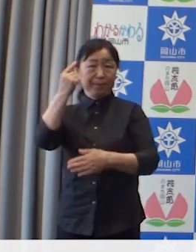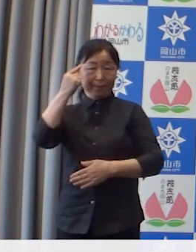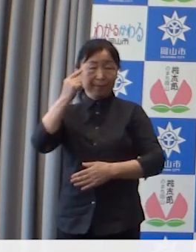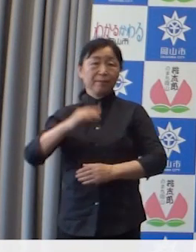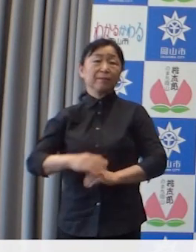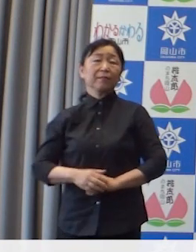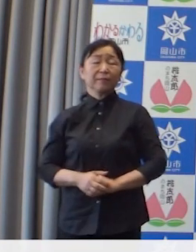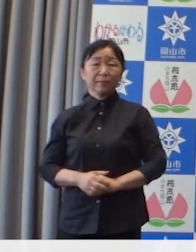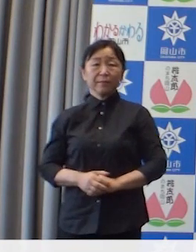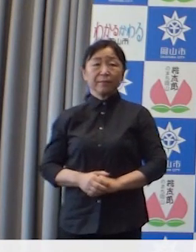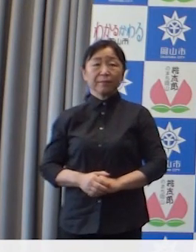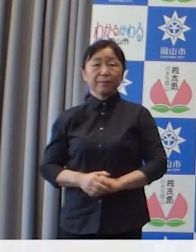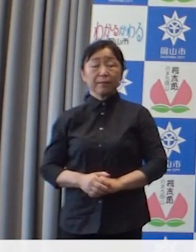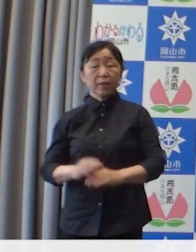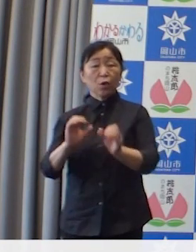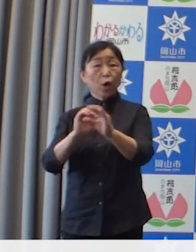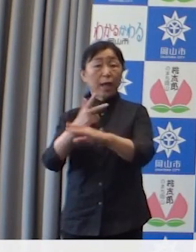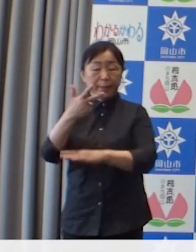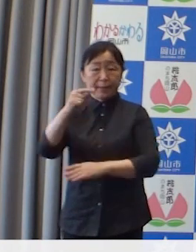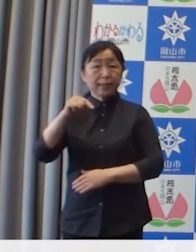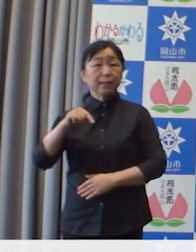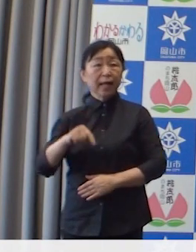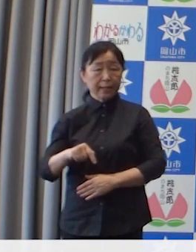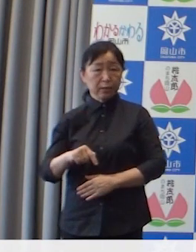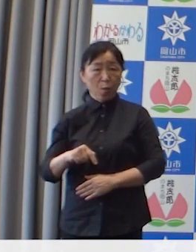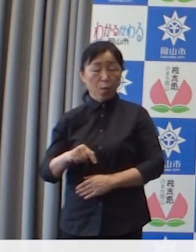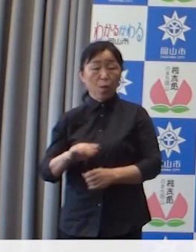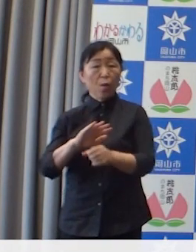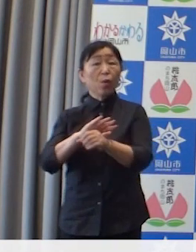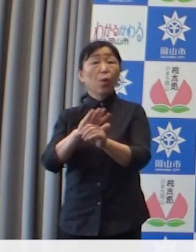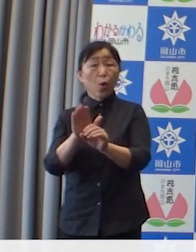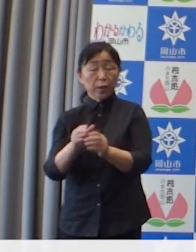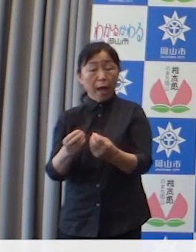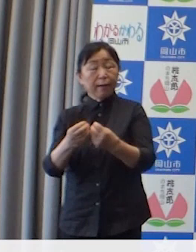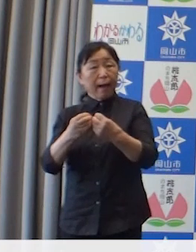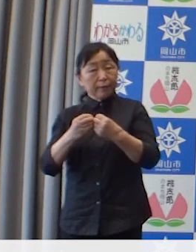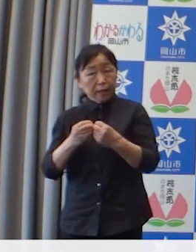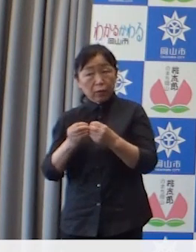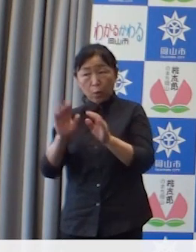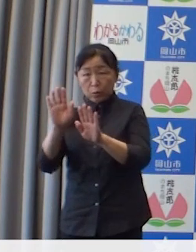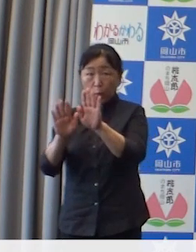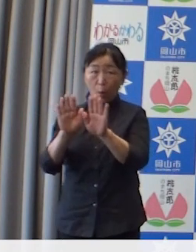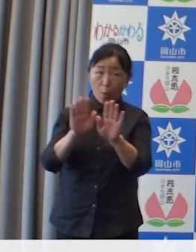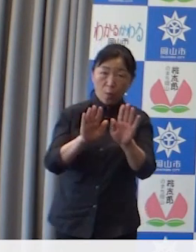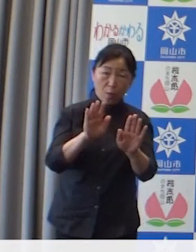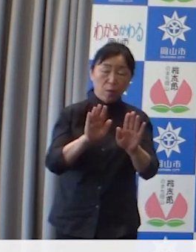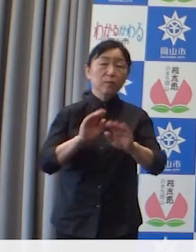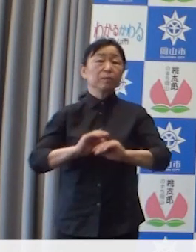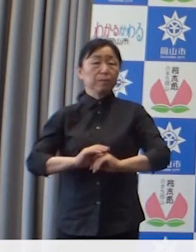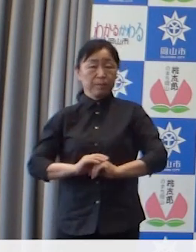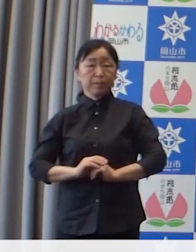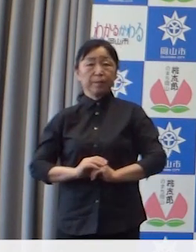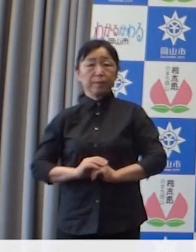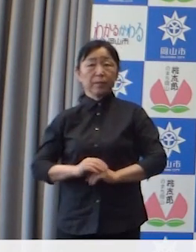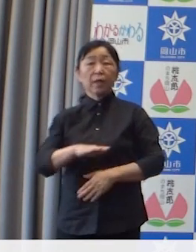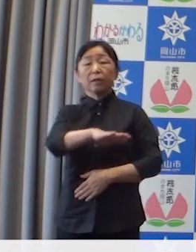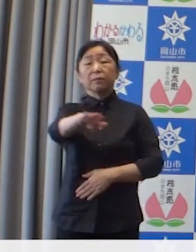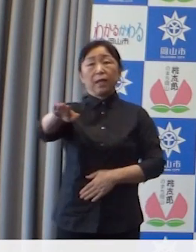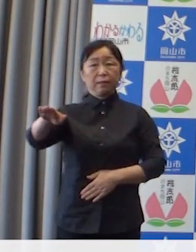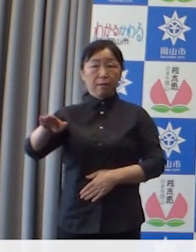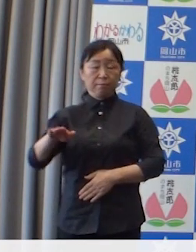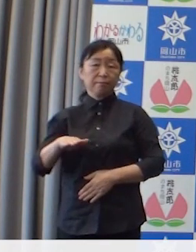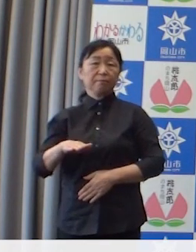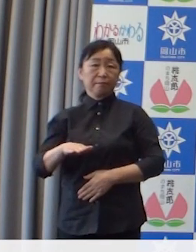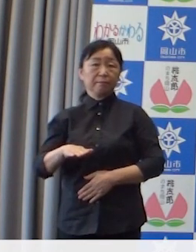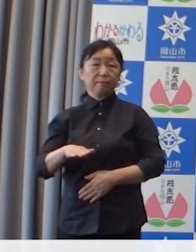。岡山市内の新型コロナウイルスの感染動向ですが、もう皆さん